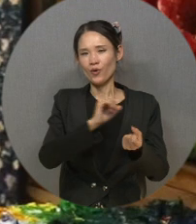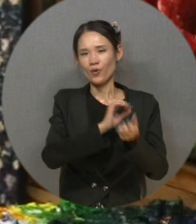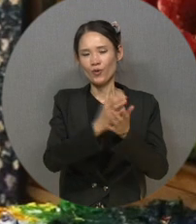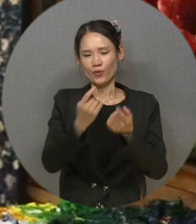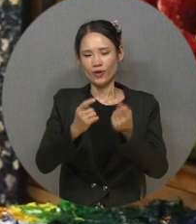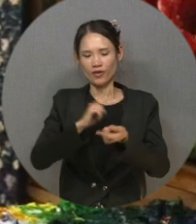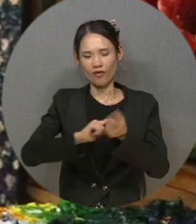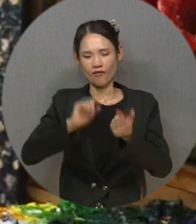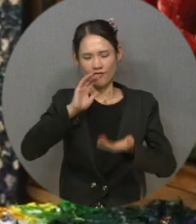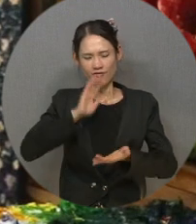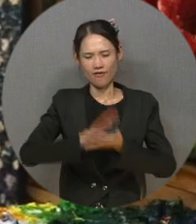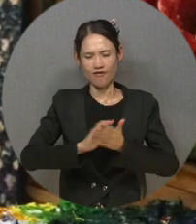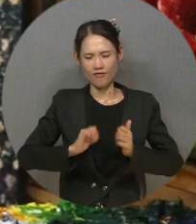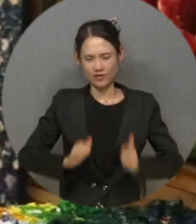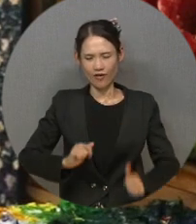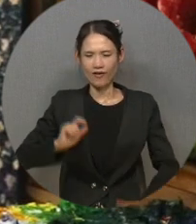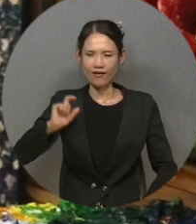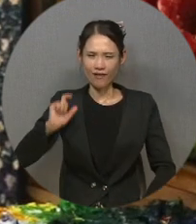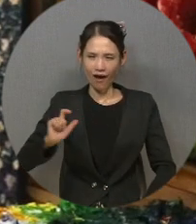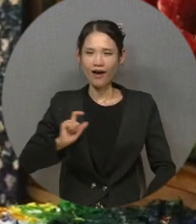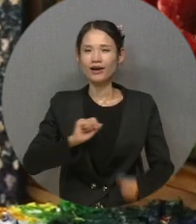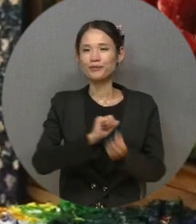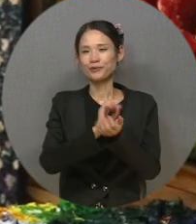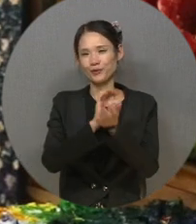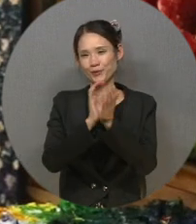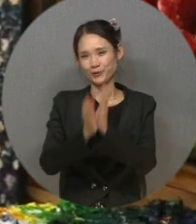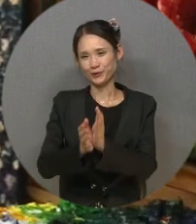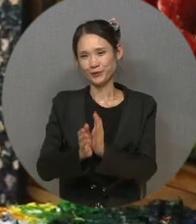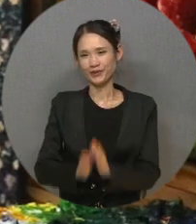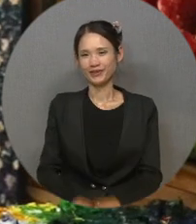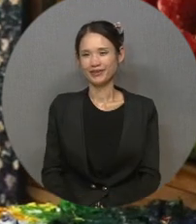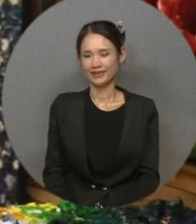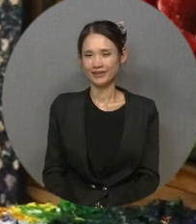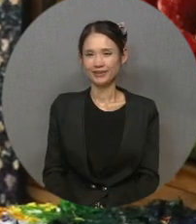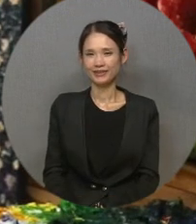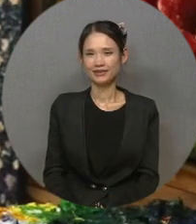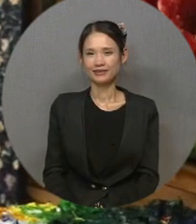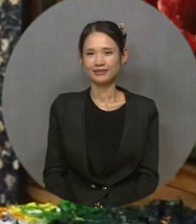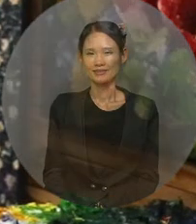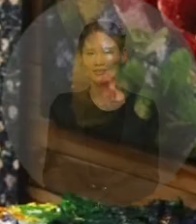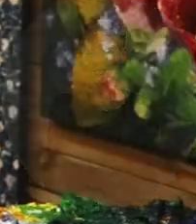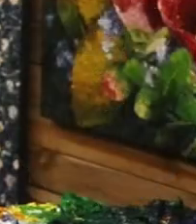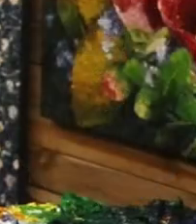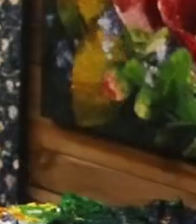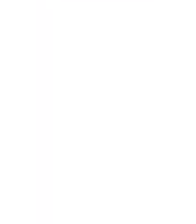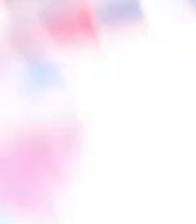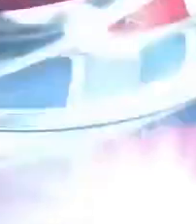열정적이고 강하게 피워냅니다. 복지TV 뉴스 배은아입니다.